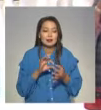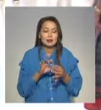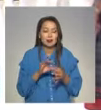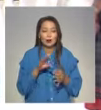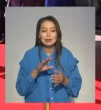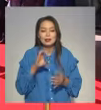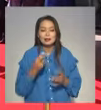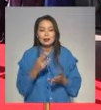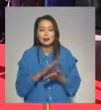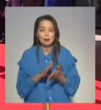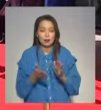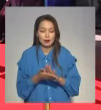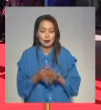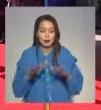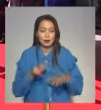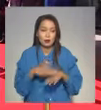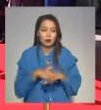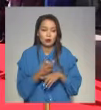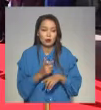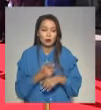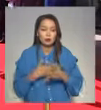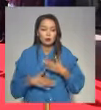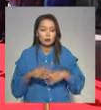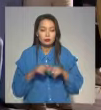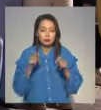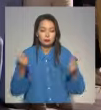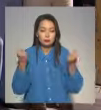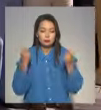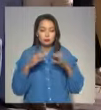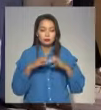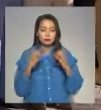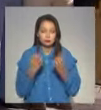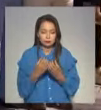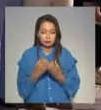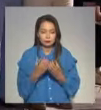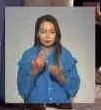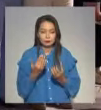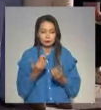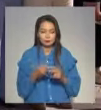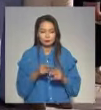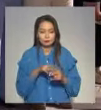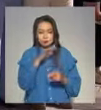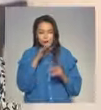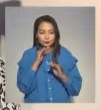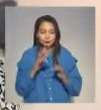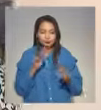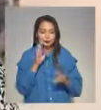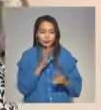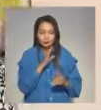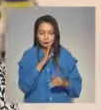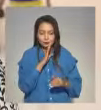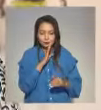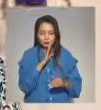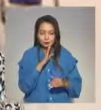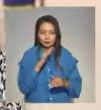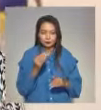социального положения. Местные жители очень рады открытию спорткомплекса. Сахынганым Жунусова – многодетная мать. Ей больше не